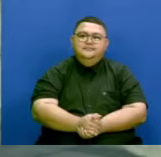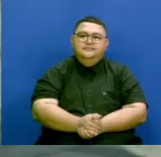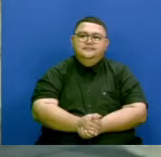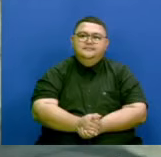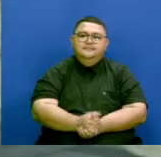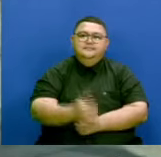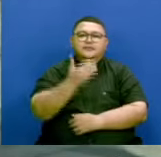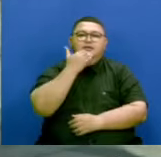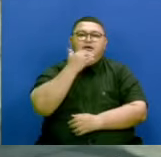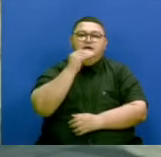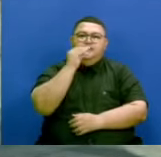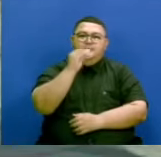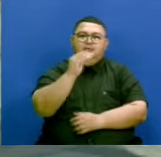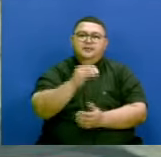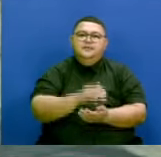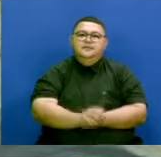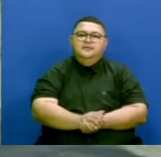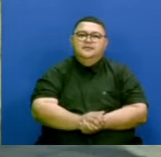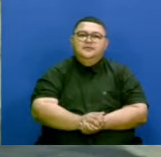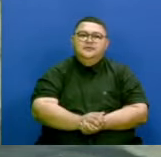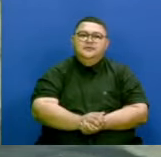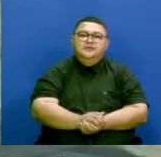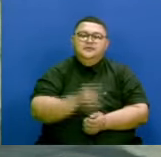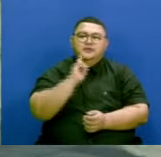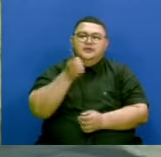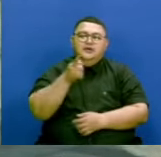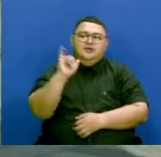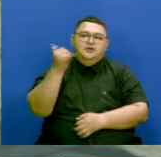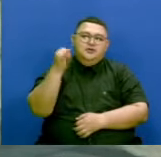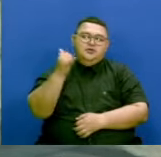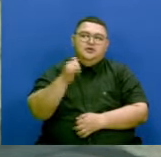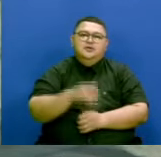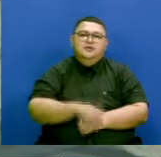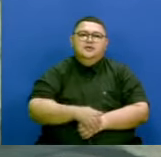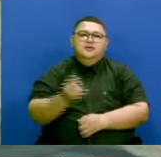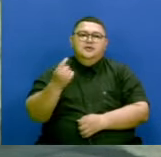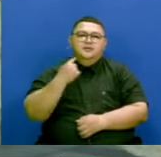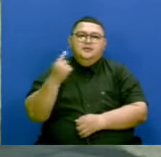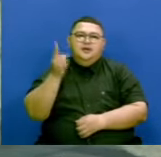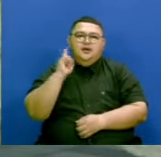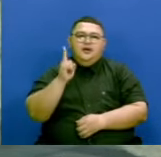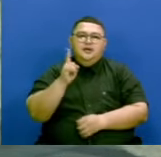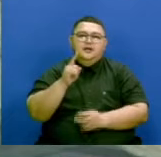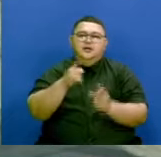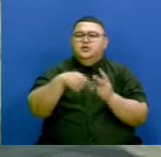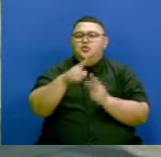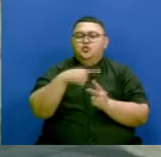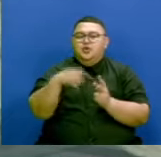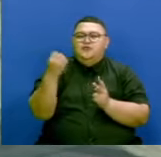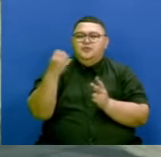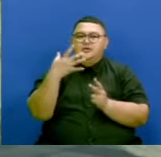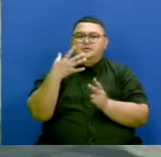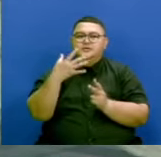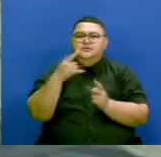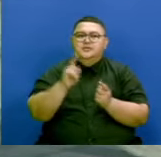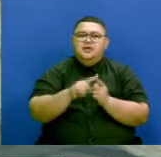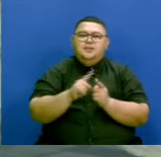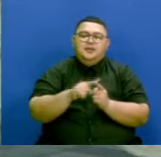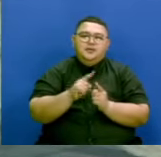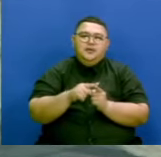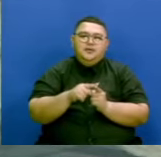Ya, selamat pagi Ziga dan juga pemirsa. Dari Biro Yogyakarta, kami telah menyiapkan dua informasi. Yang